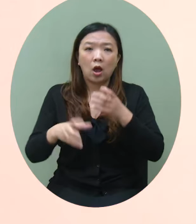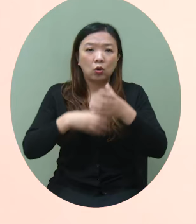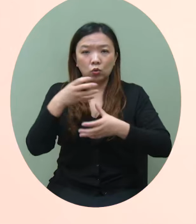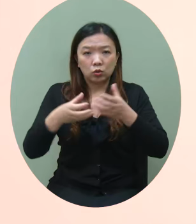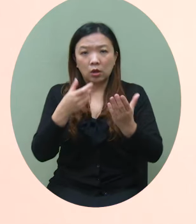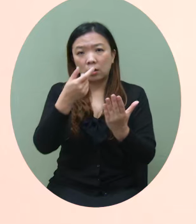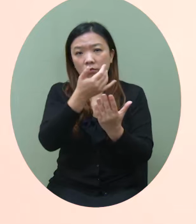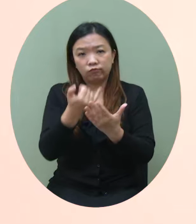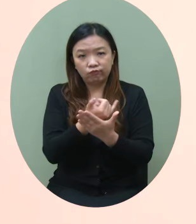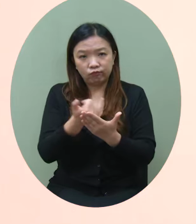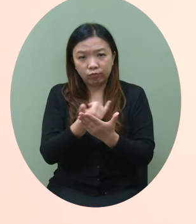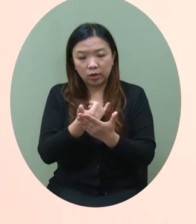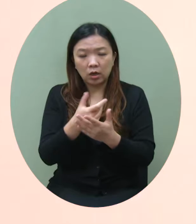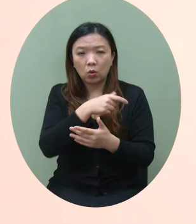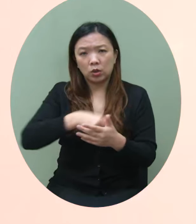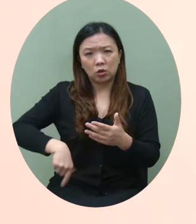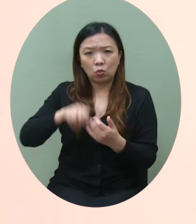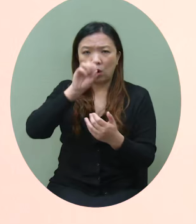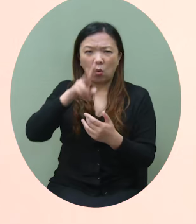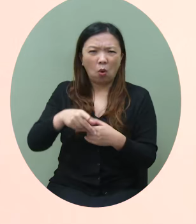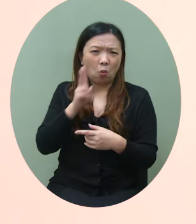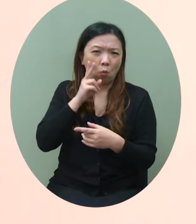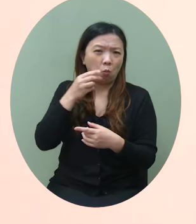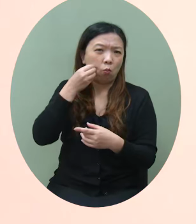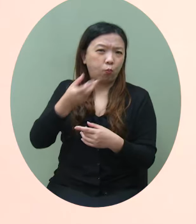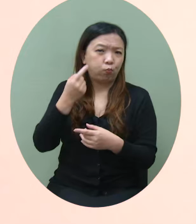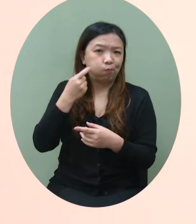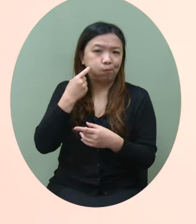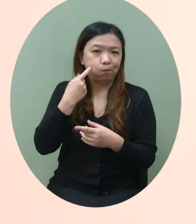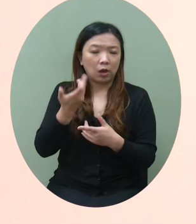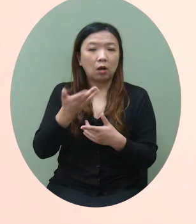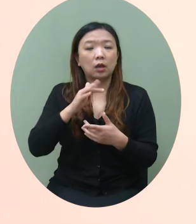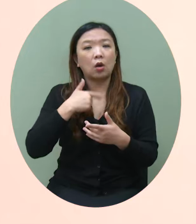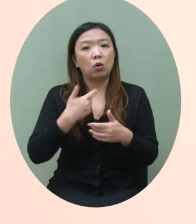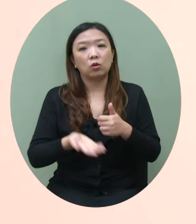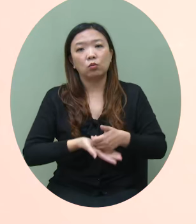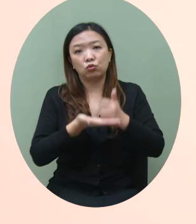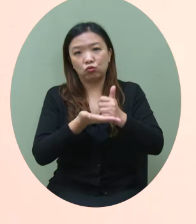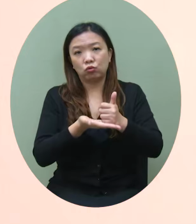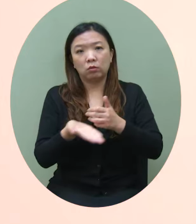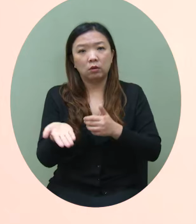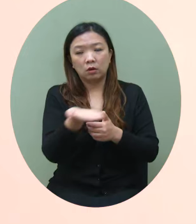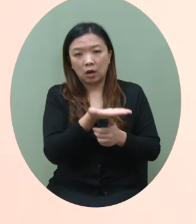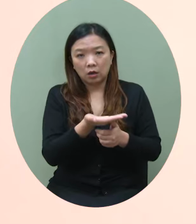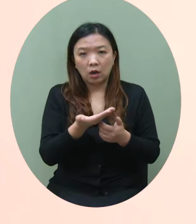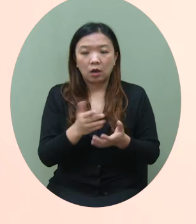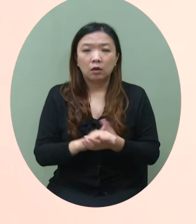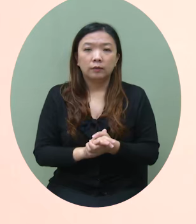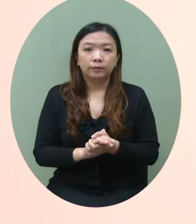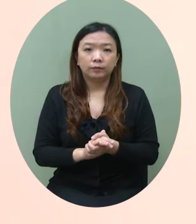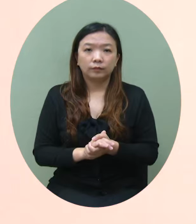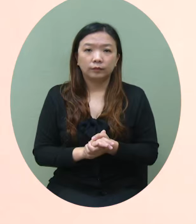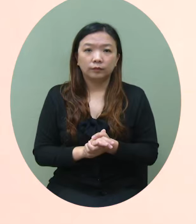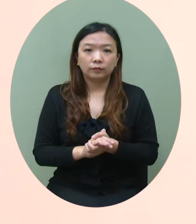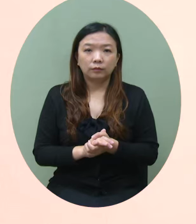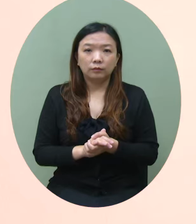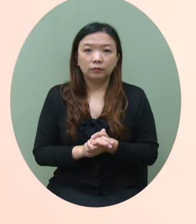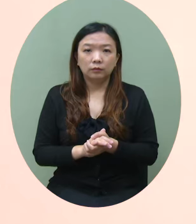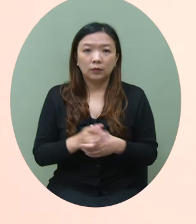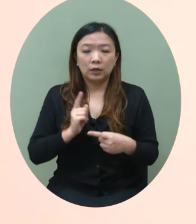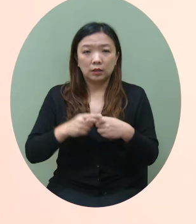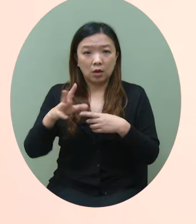的時候有些議員說他認為我們放得太寬但是我們都是尊重大家在這一方面可以拿